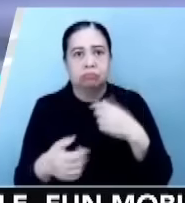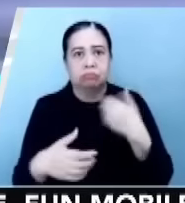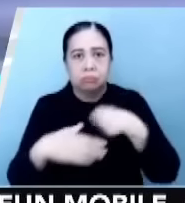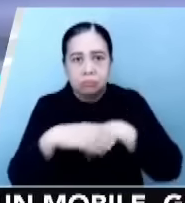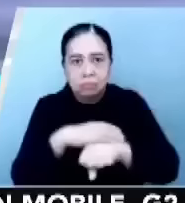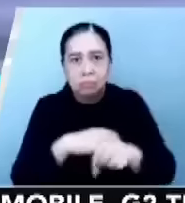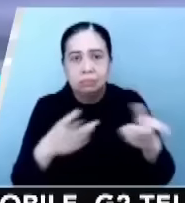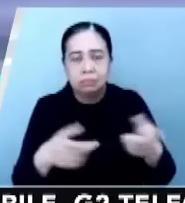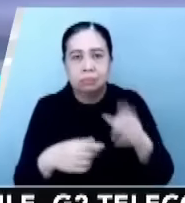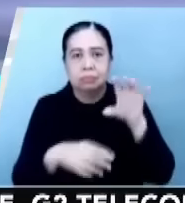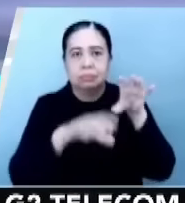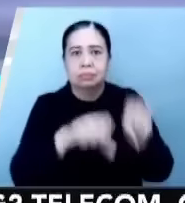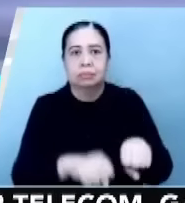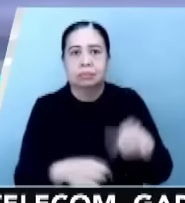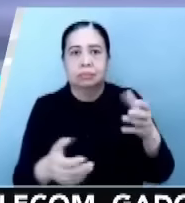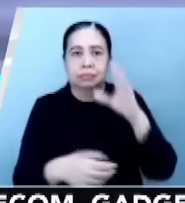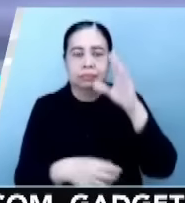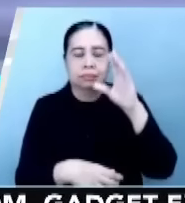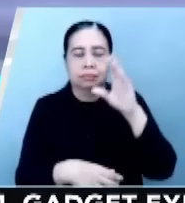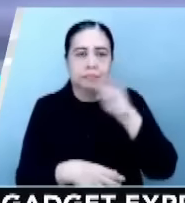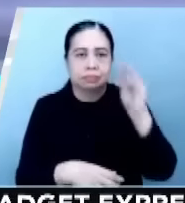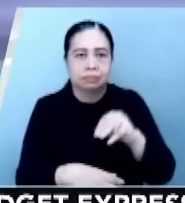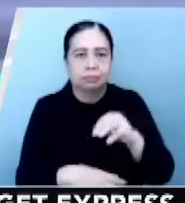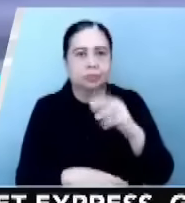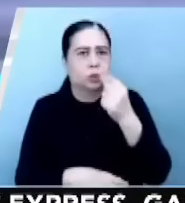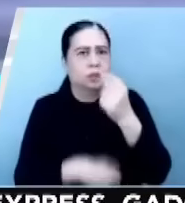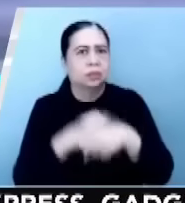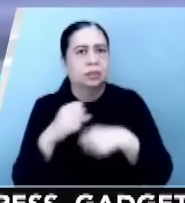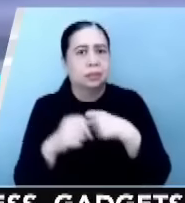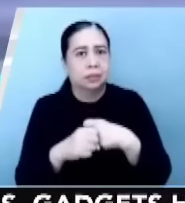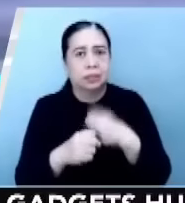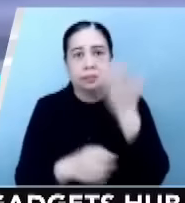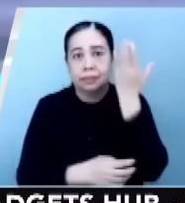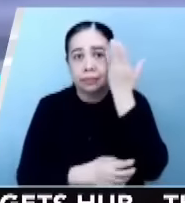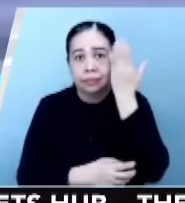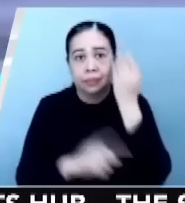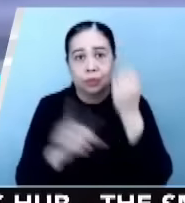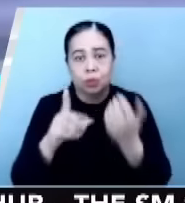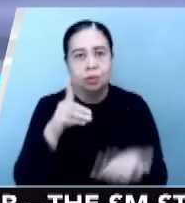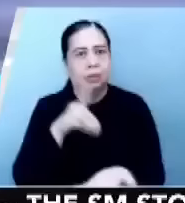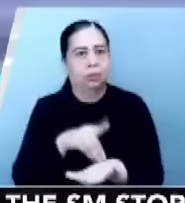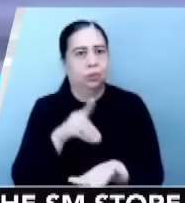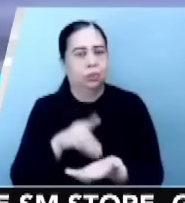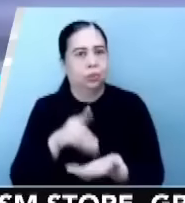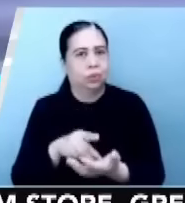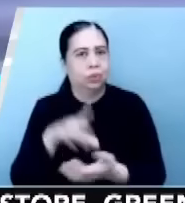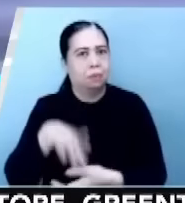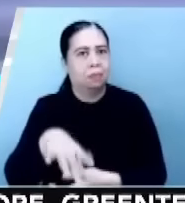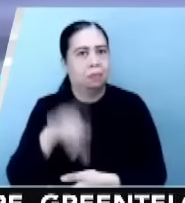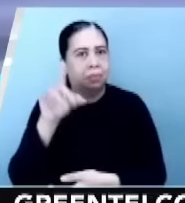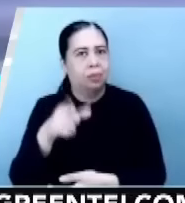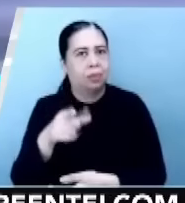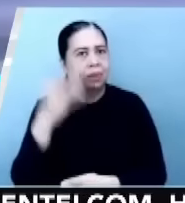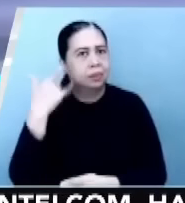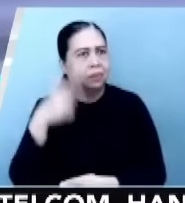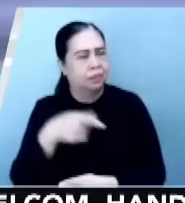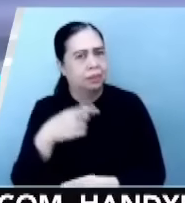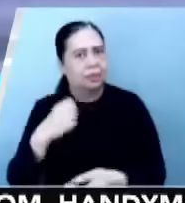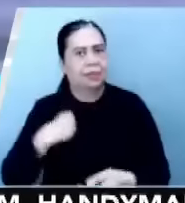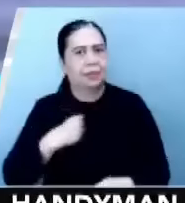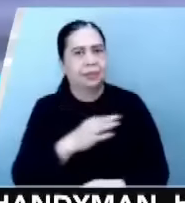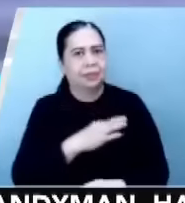lasakoteng lalaki sa Maynila. 20 taon na umano siyang nagpapanggap na doktor na nabisto na dati niyang tauhan. Nakatutok si